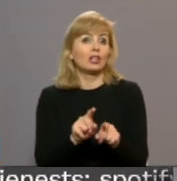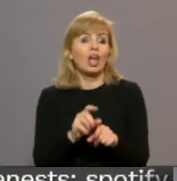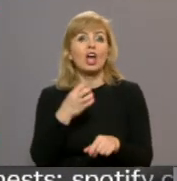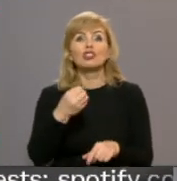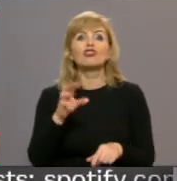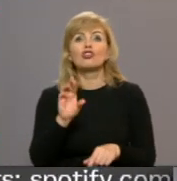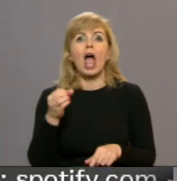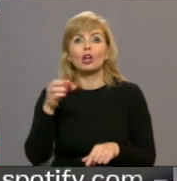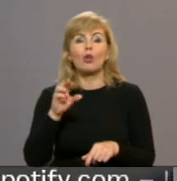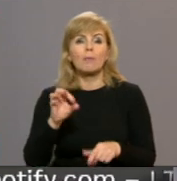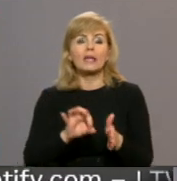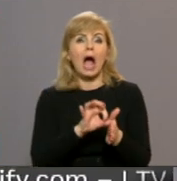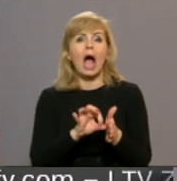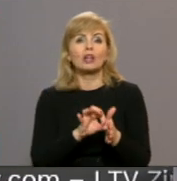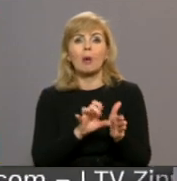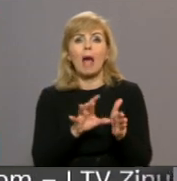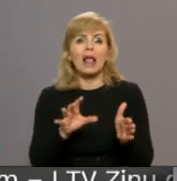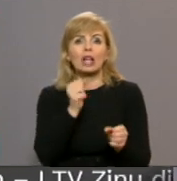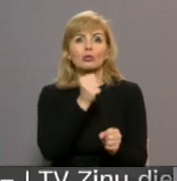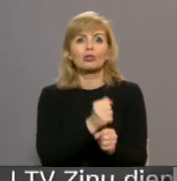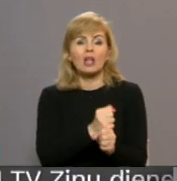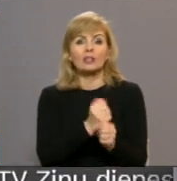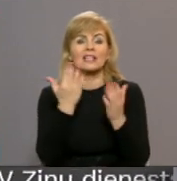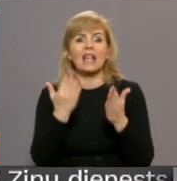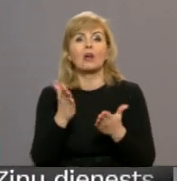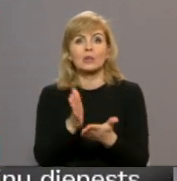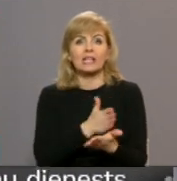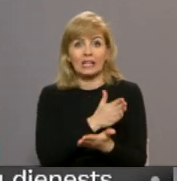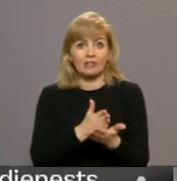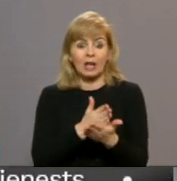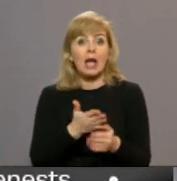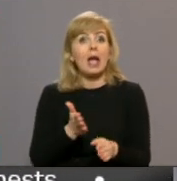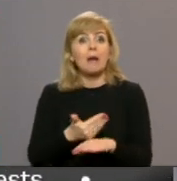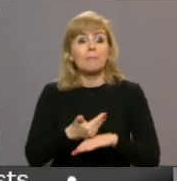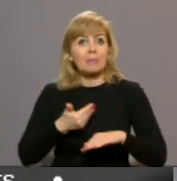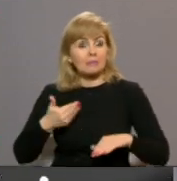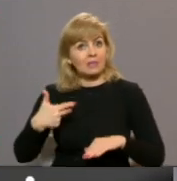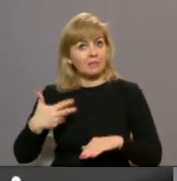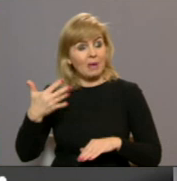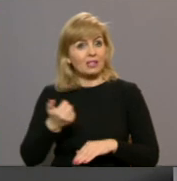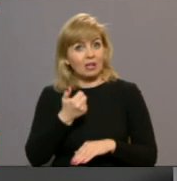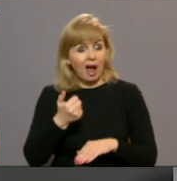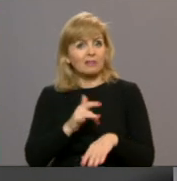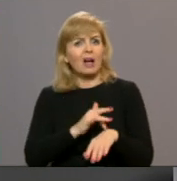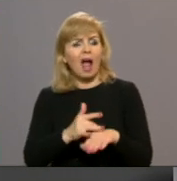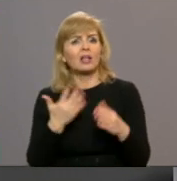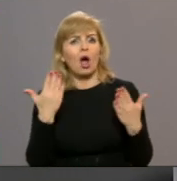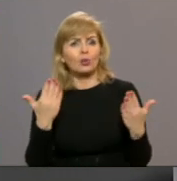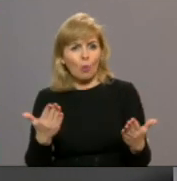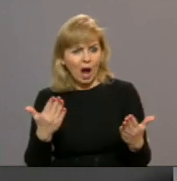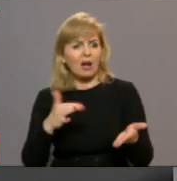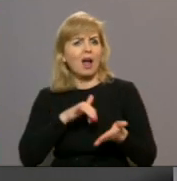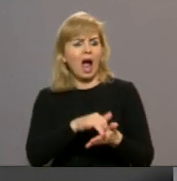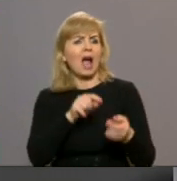Černobiļas atomelektrostacijas avārijas seku likvidētāji. Tie, kuri pirms 35 gadiem gandrīz kailām rokām stājās